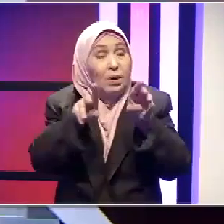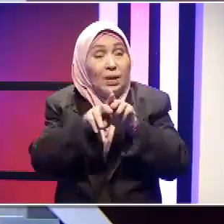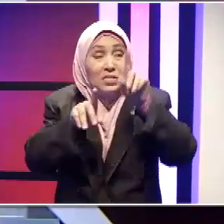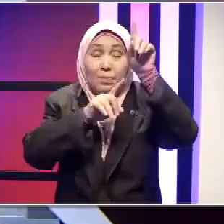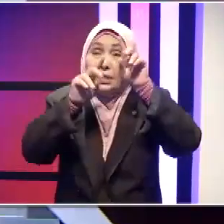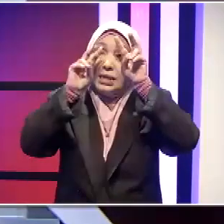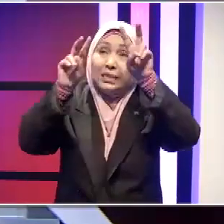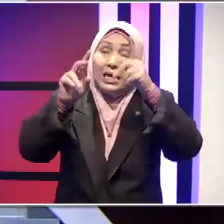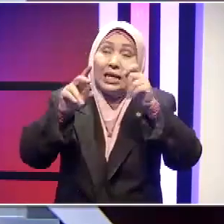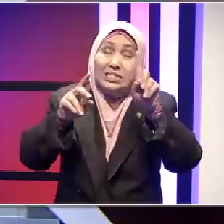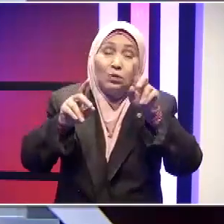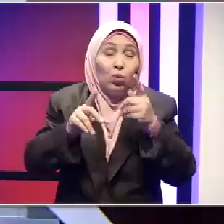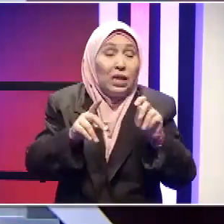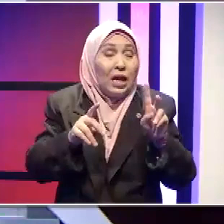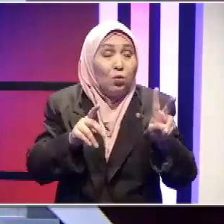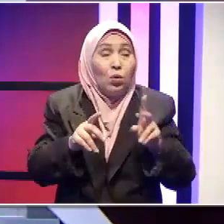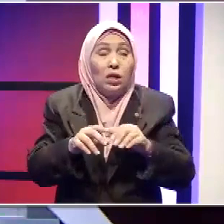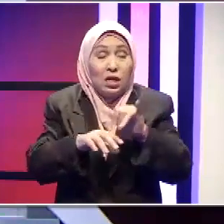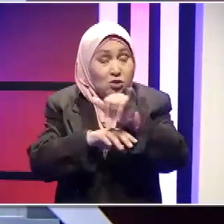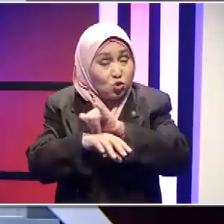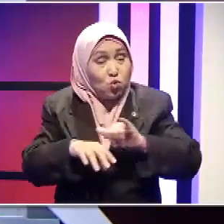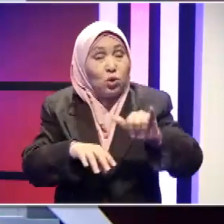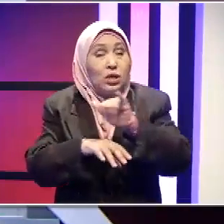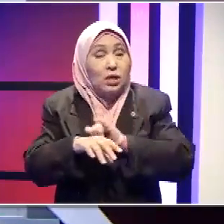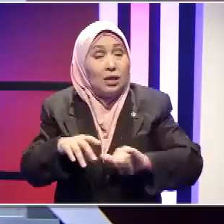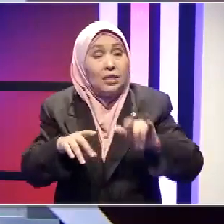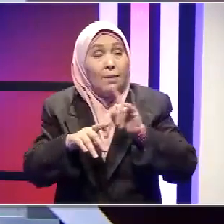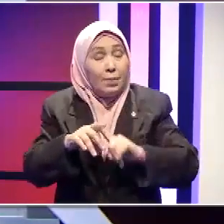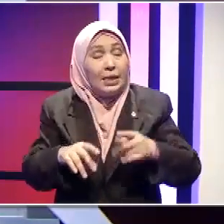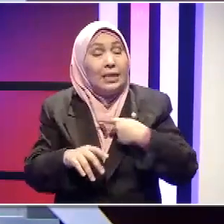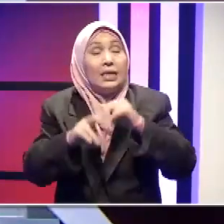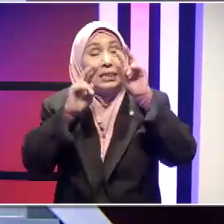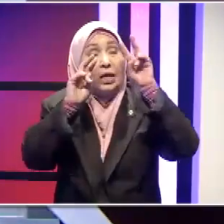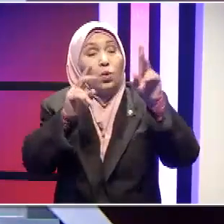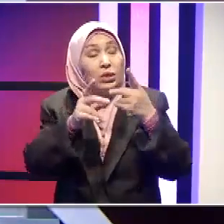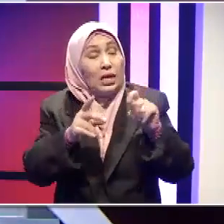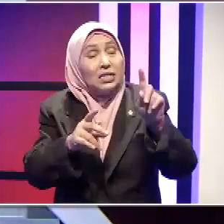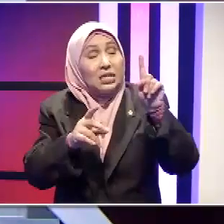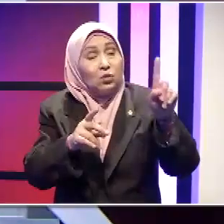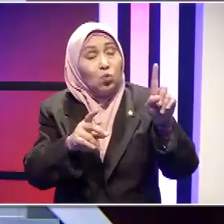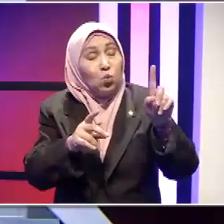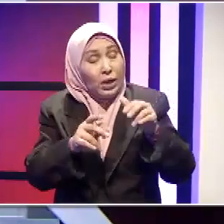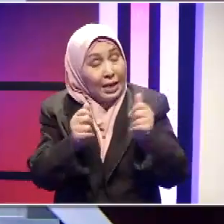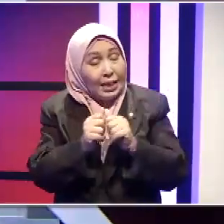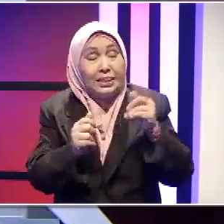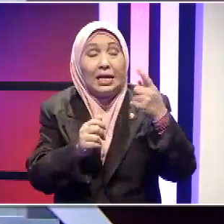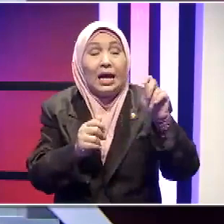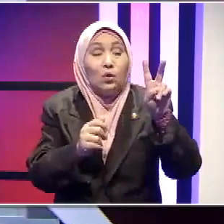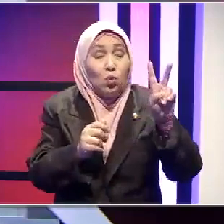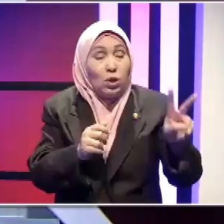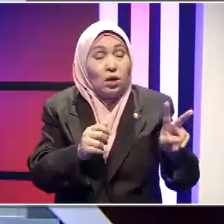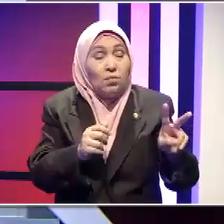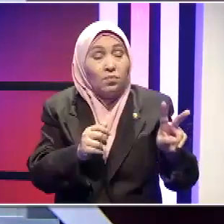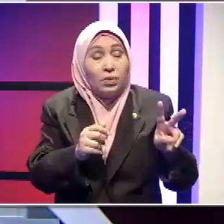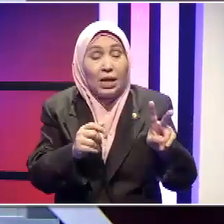tingkah atas tingkat dua Oh dekat dengan Garuda tuh surga tapi tapi kita tengok tingkat satu dengan tingkat Duo tunggu seperti